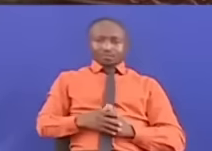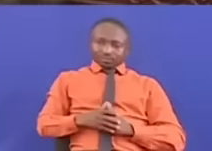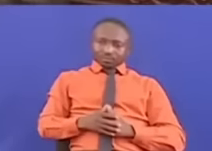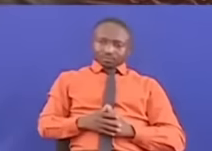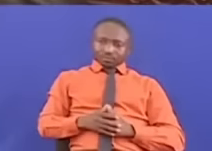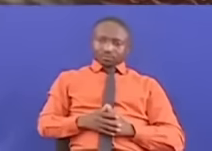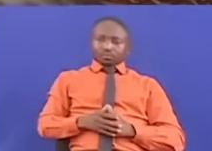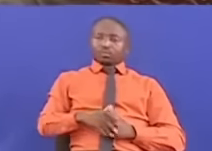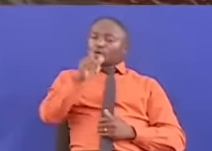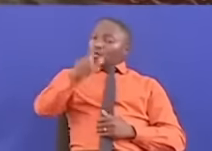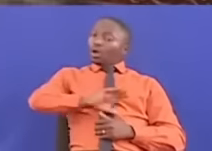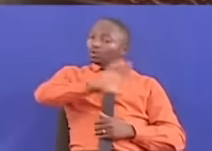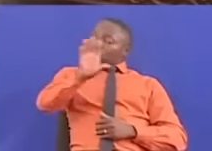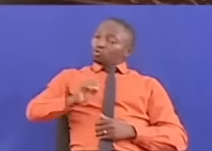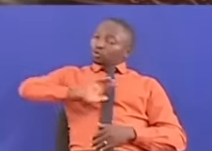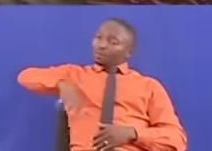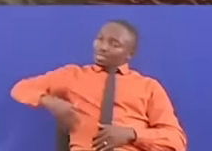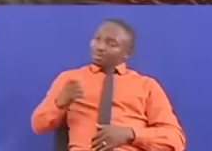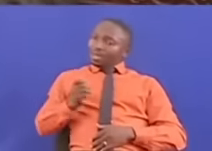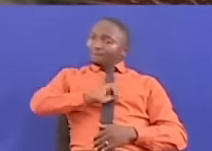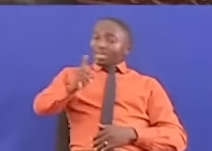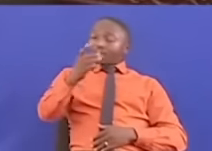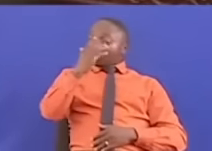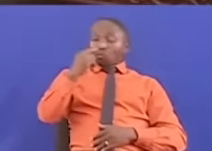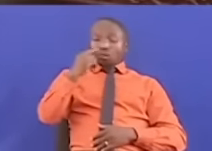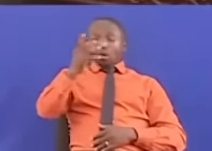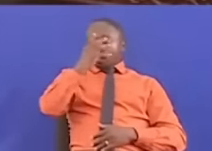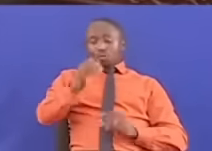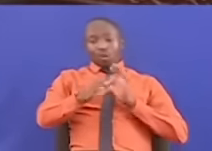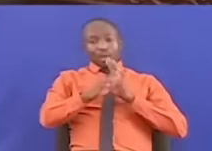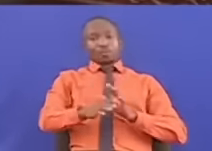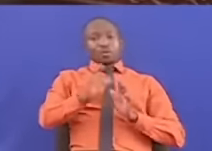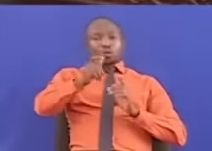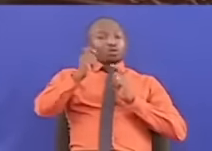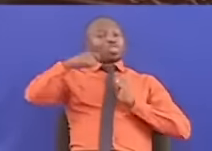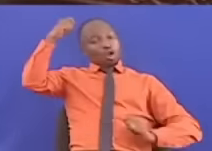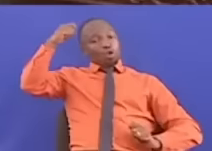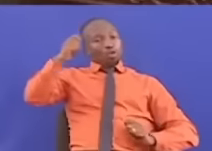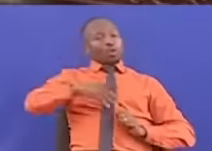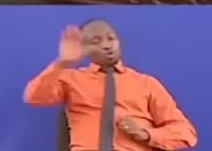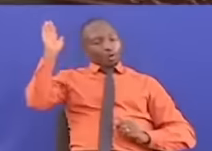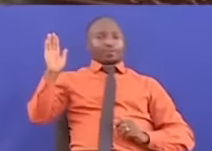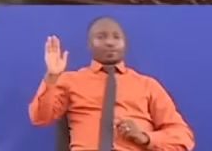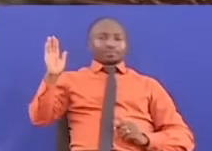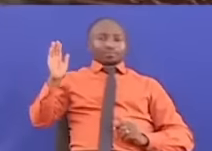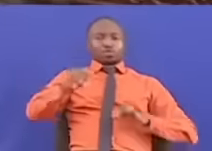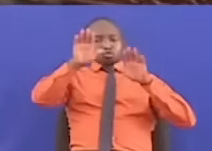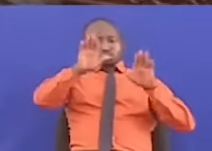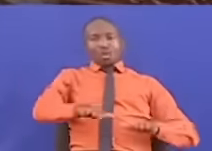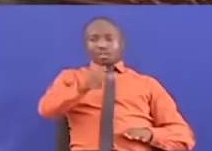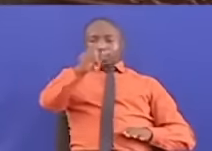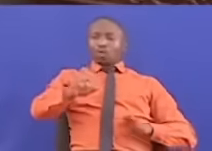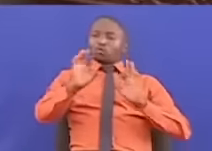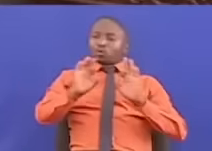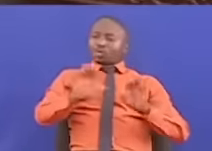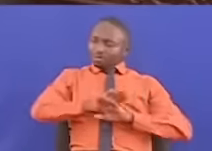hapa wale wote wba bila kua ha watu wany kwenye nchi hii wat tuak na watu wema